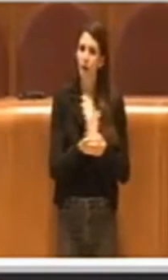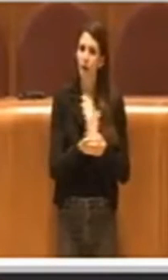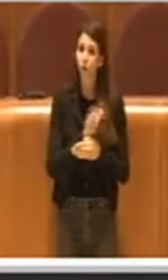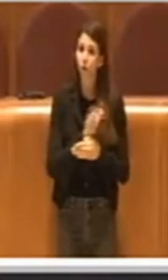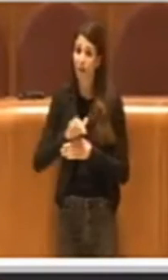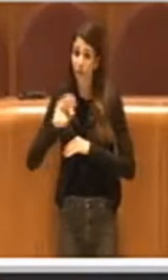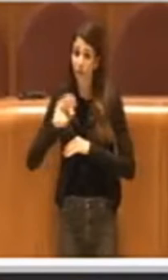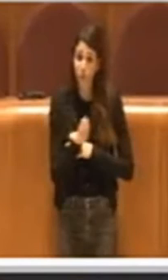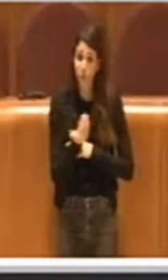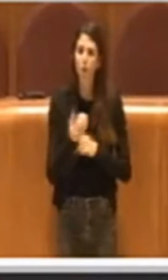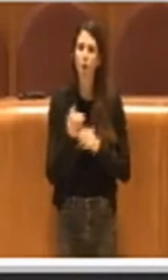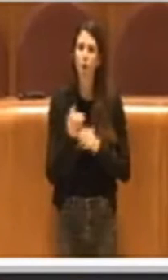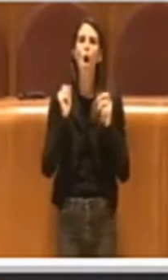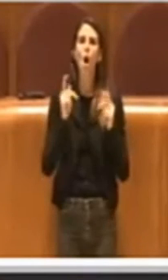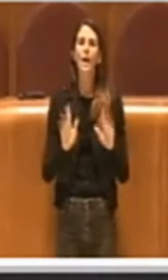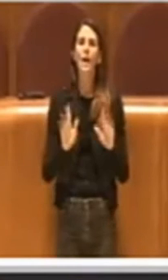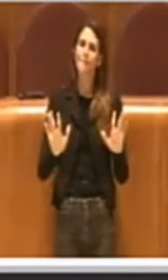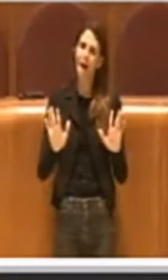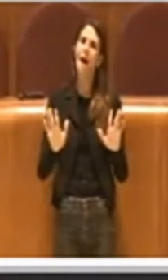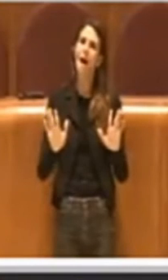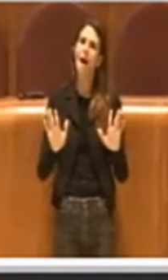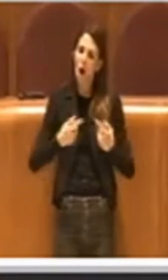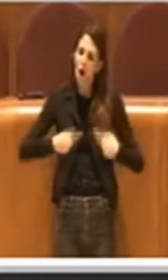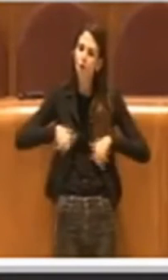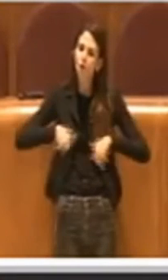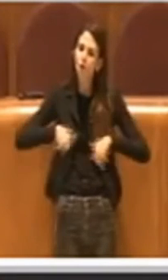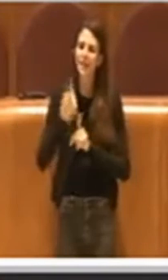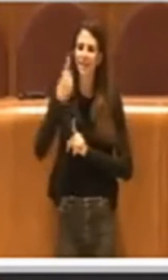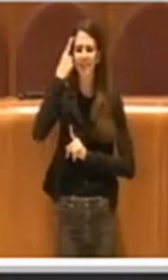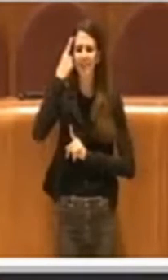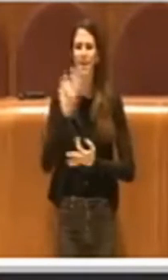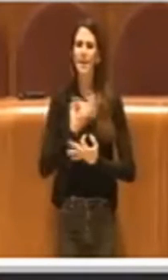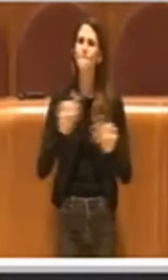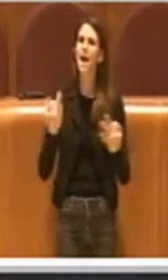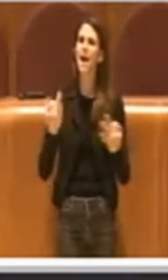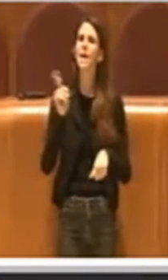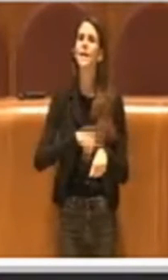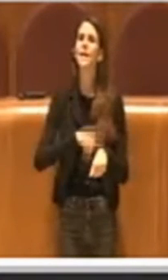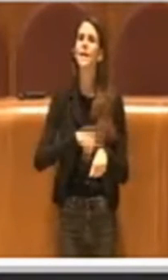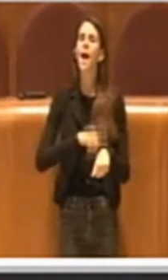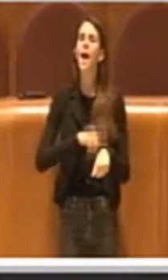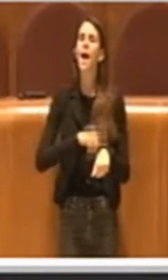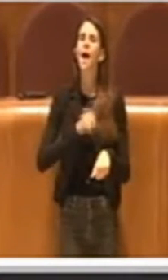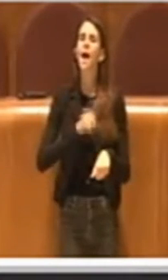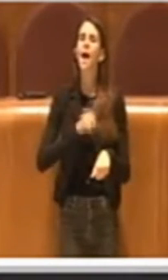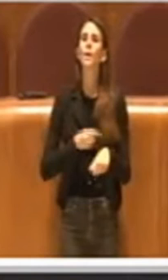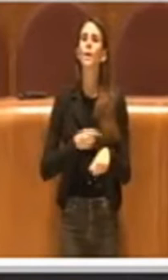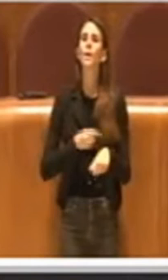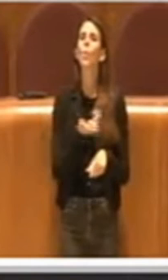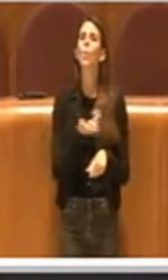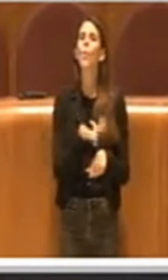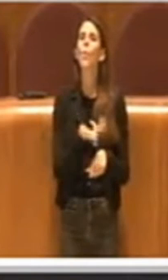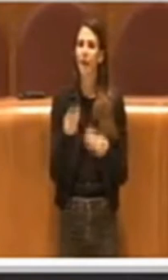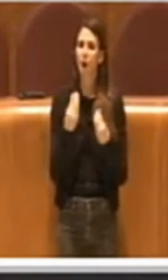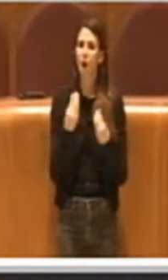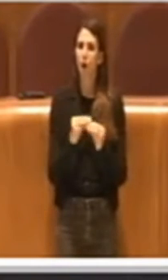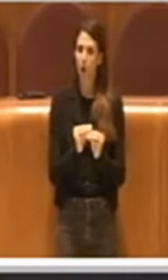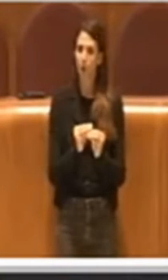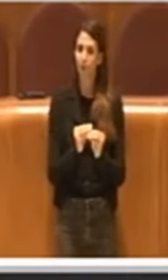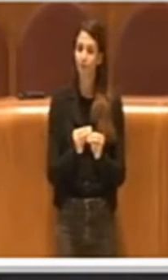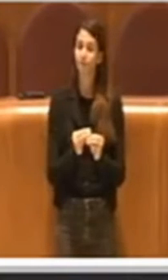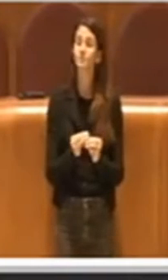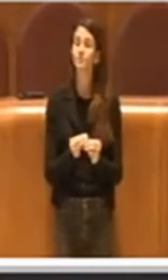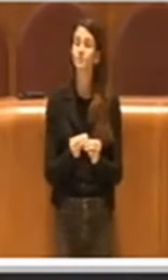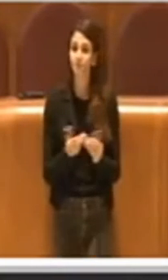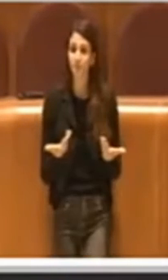giusto anche che l'Aula sia messa al corrente sulle tempistiche per arrivare a Dama e quindi per